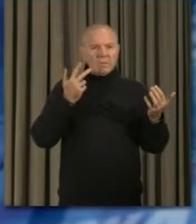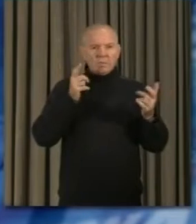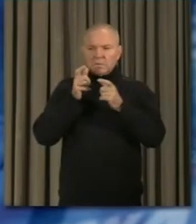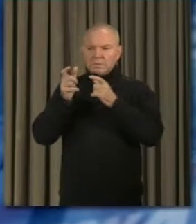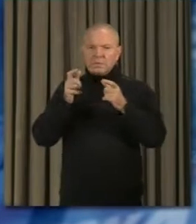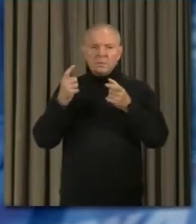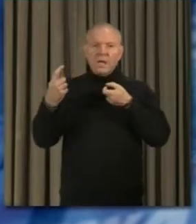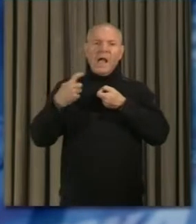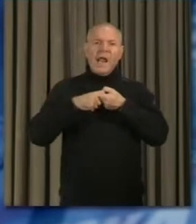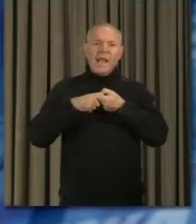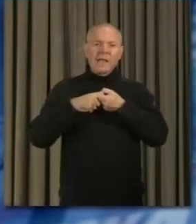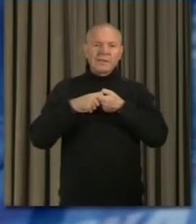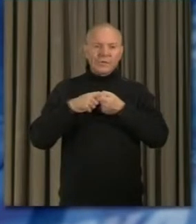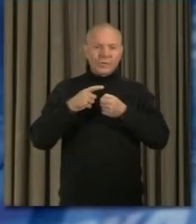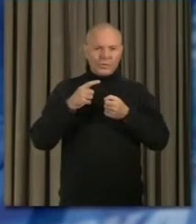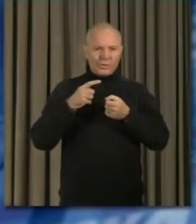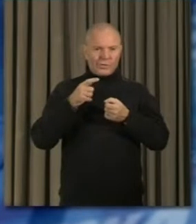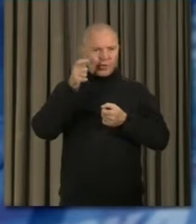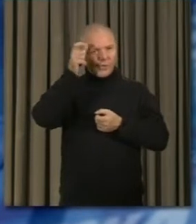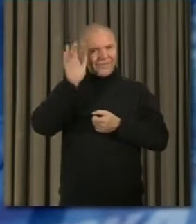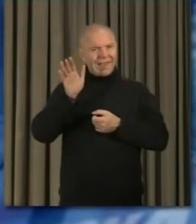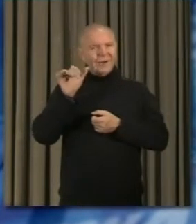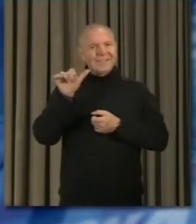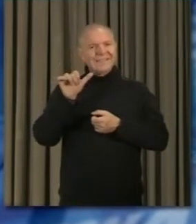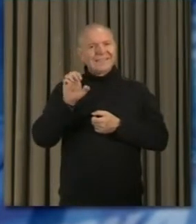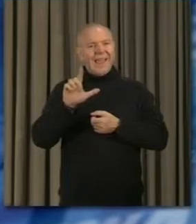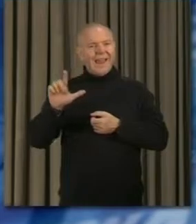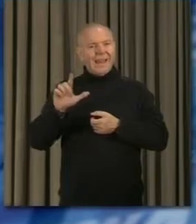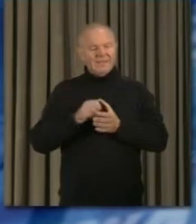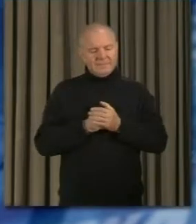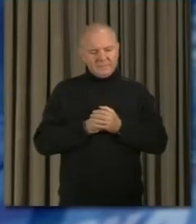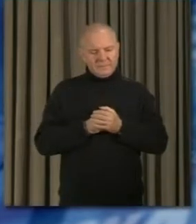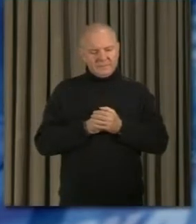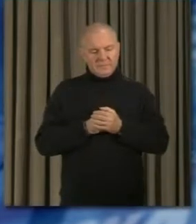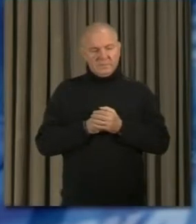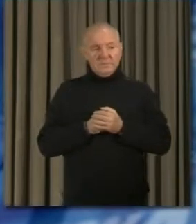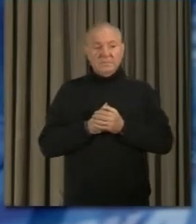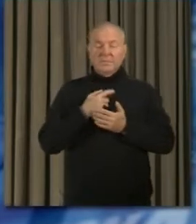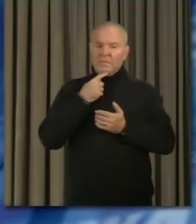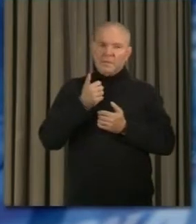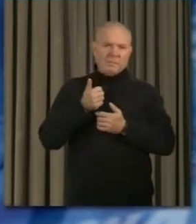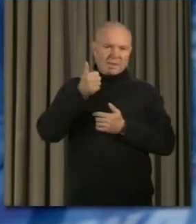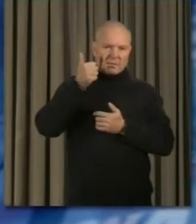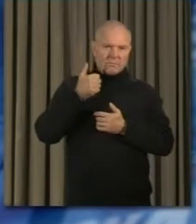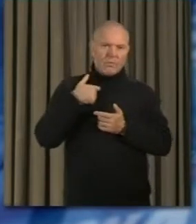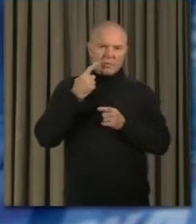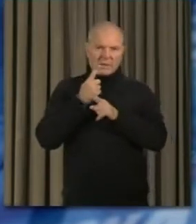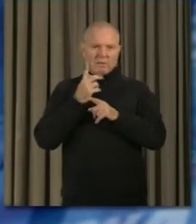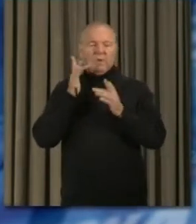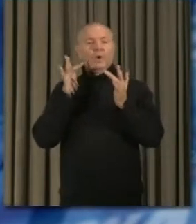alleati di governo SEL. Sì, la prima cosa che si farà è quella di contattare